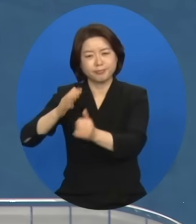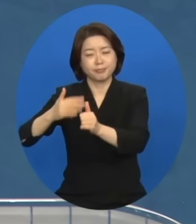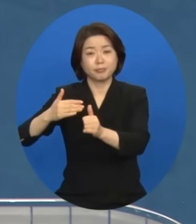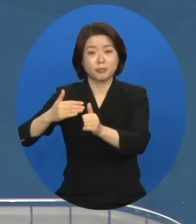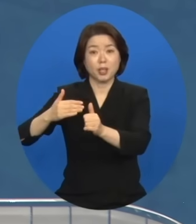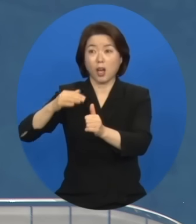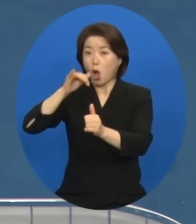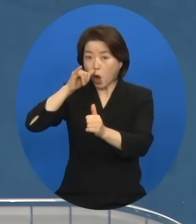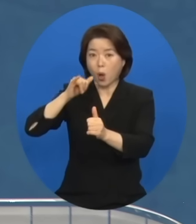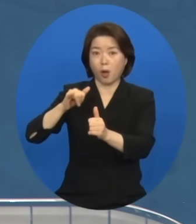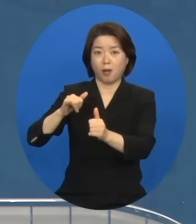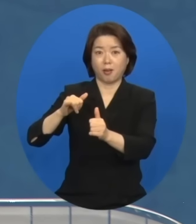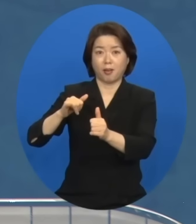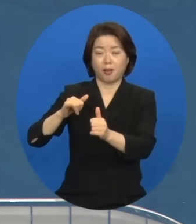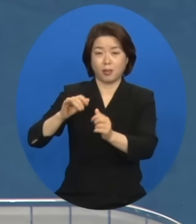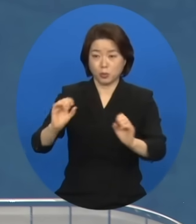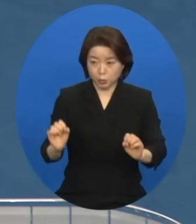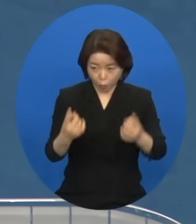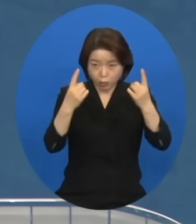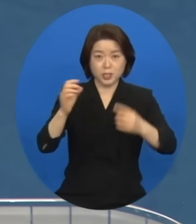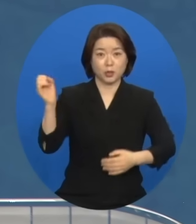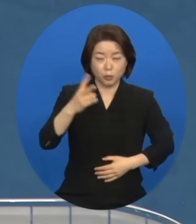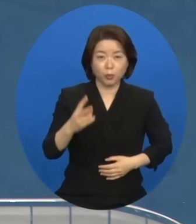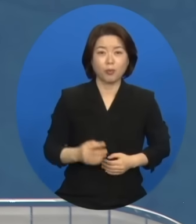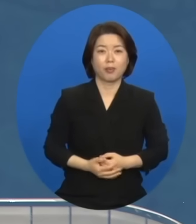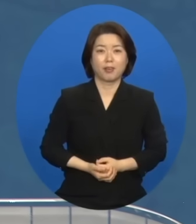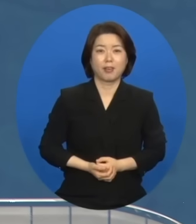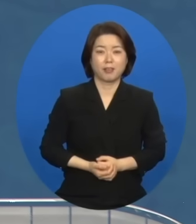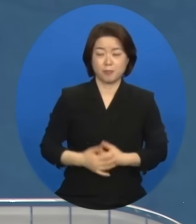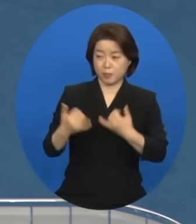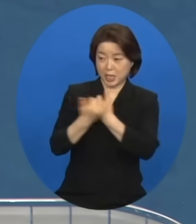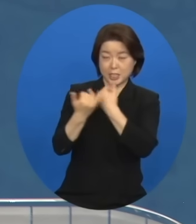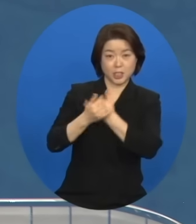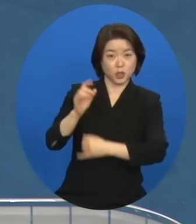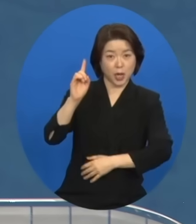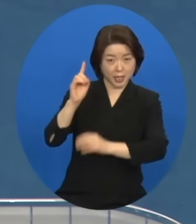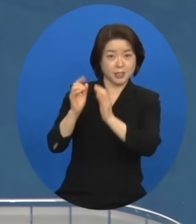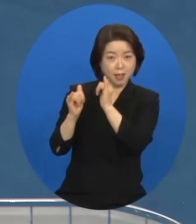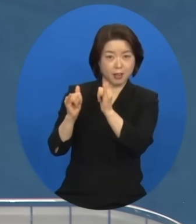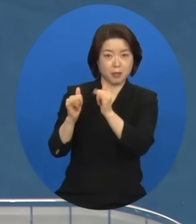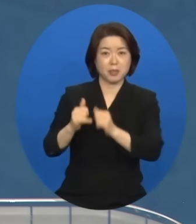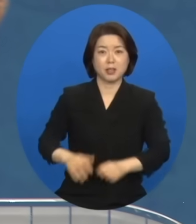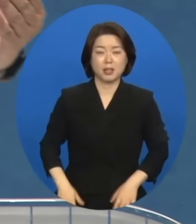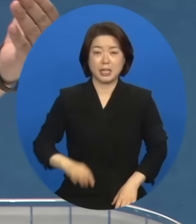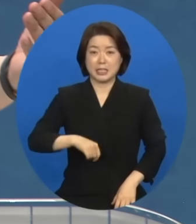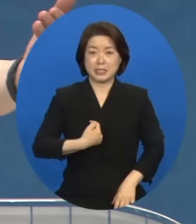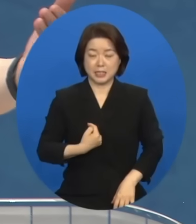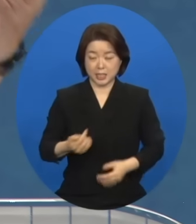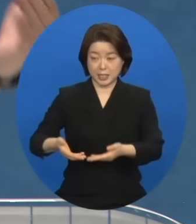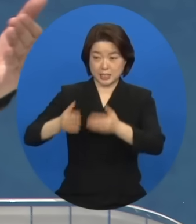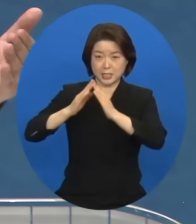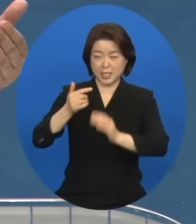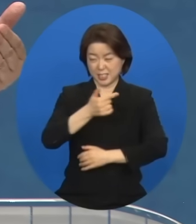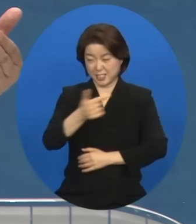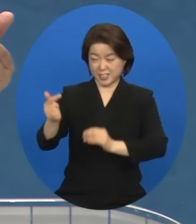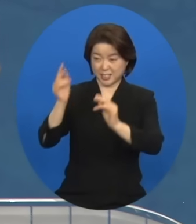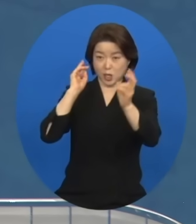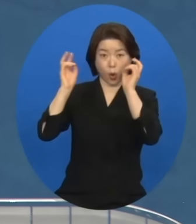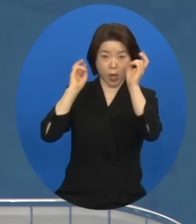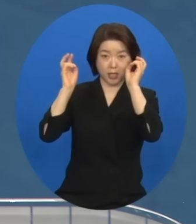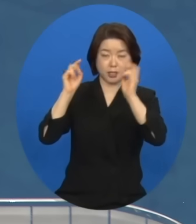청빙이 왔습니다. 아, 그런데 또 친척 중에 한 분이 자기가 세운 큰